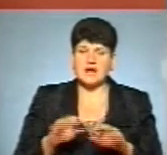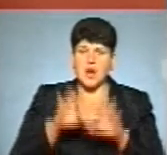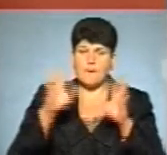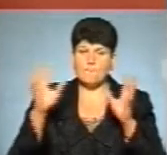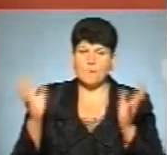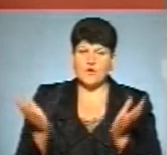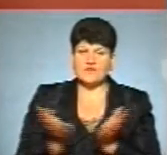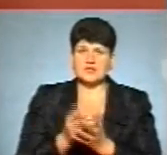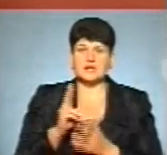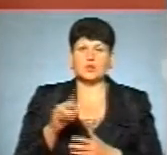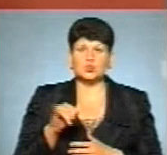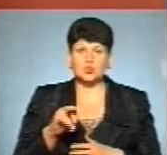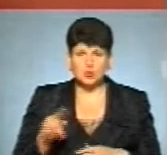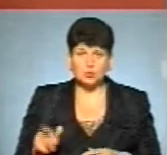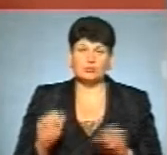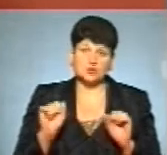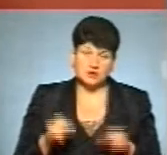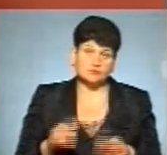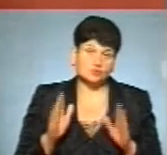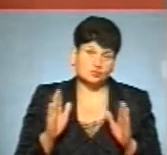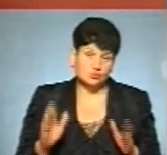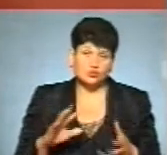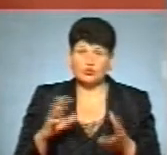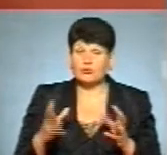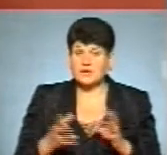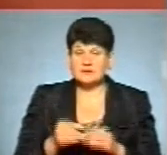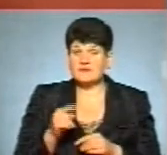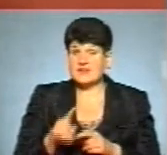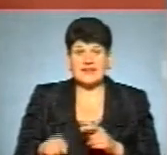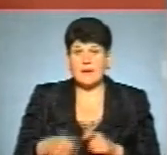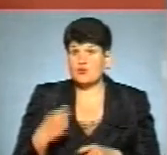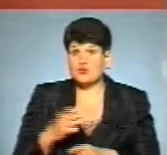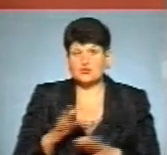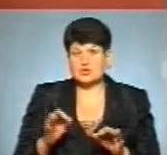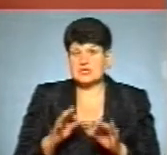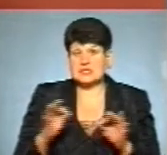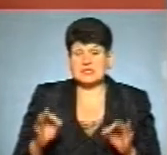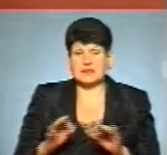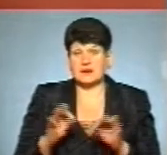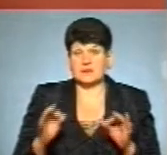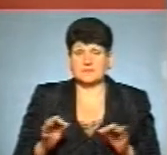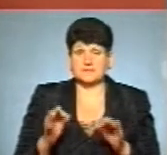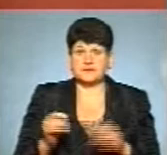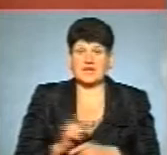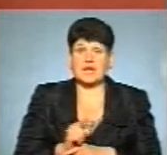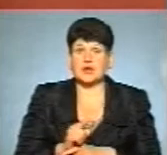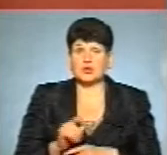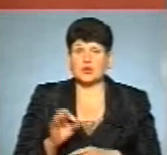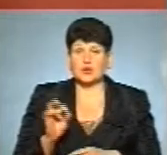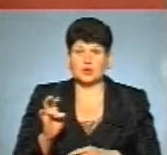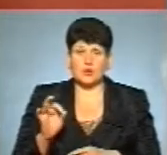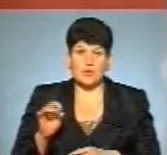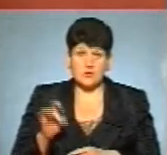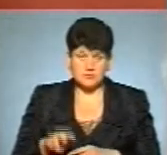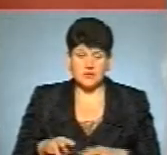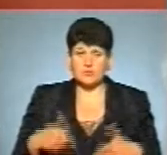Ймовірно, що буде, оскільки він, в принципі, не порушує якісь такі санітарно-епідеміологічні норми. Я пропоную зараз